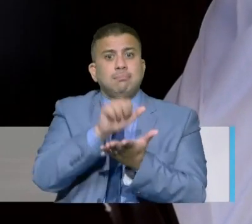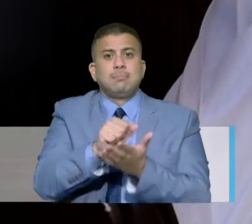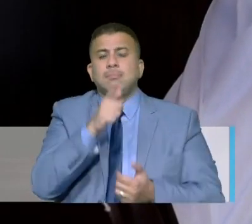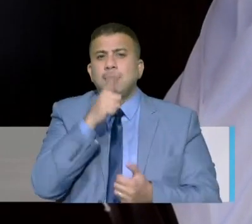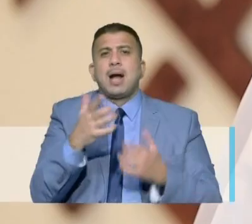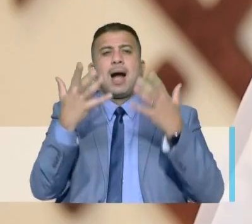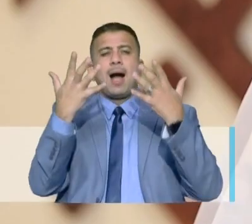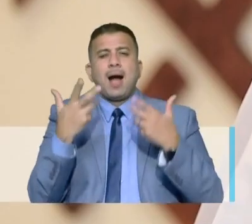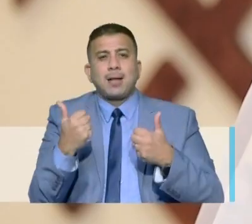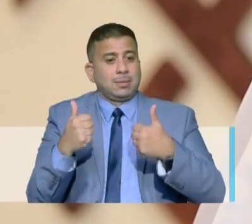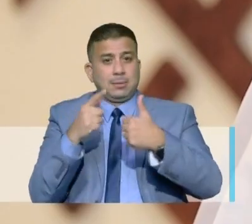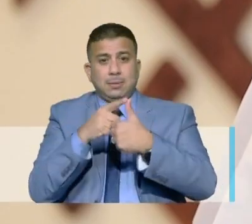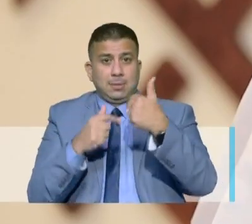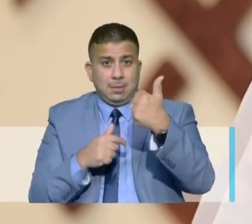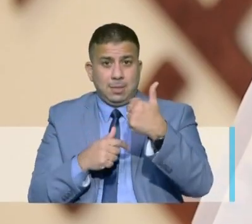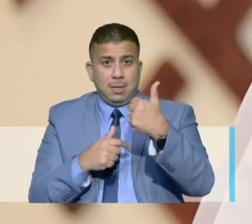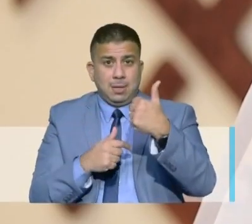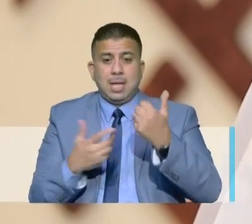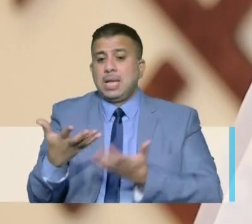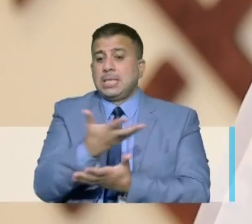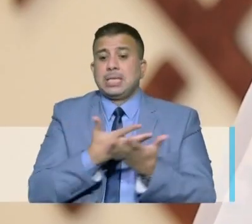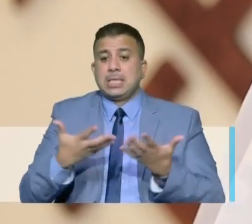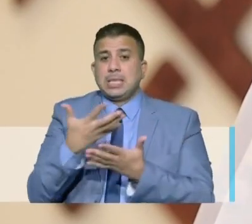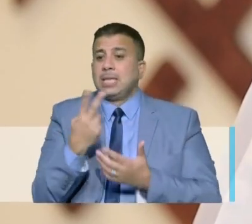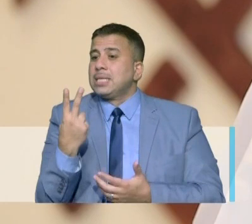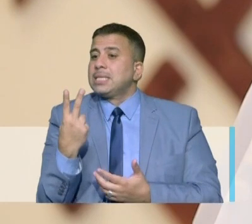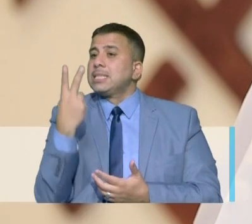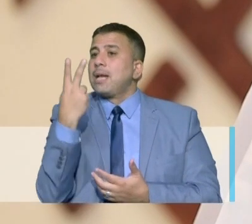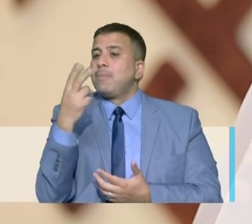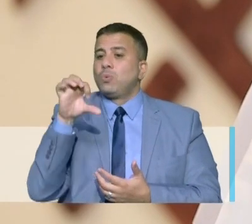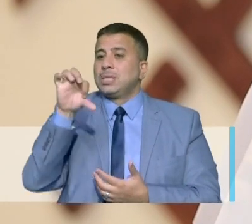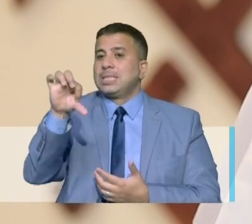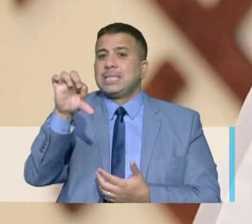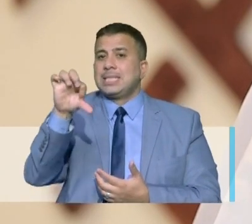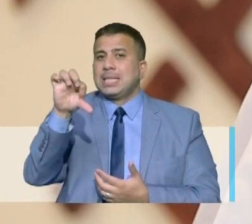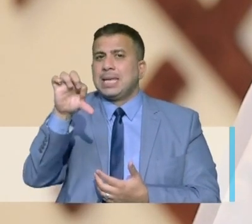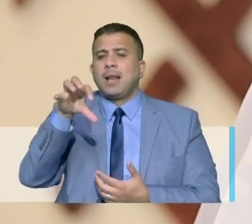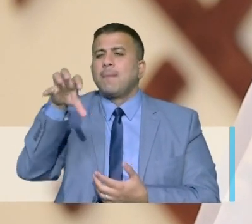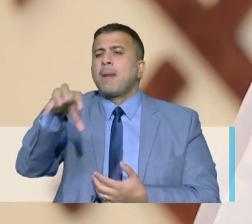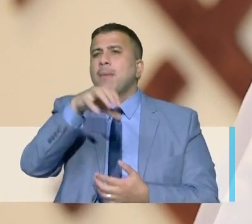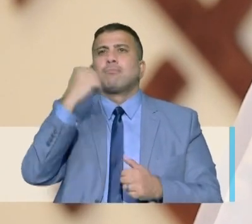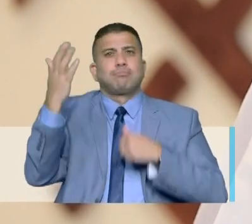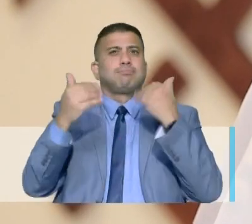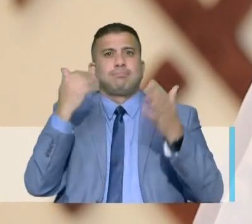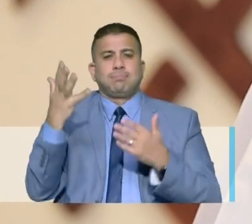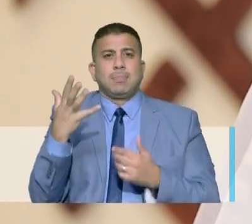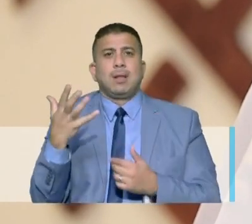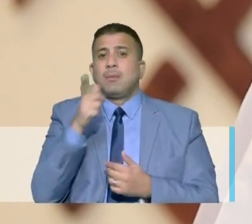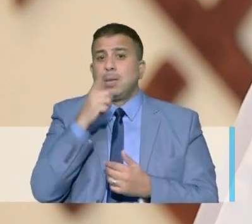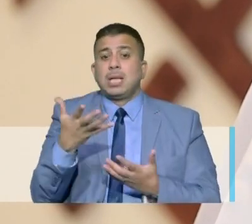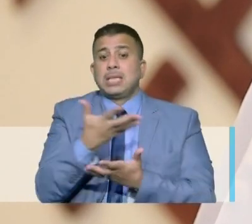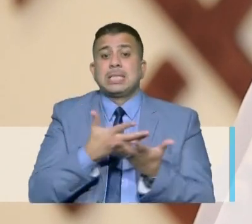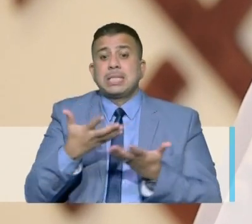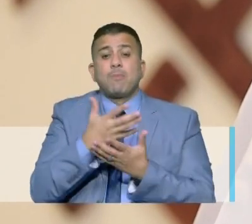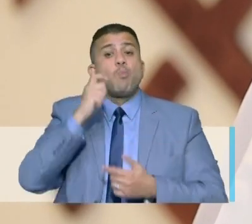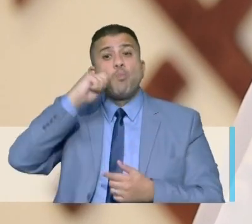بلغ عدد جنسيات المستثمرين 97 جنسيه مختلفه فيما بلغ استثمار